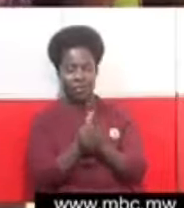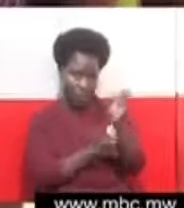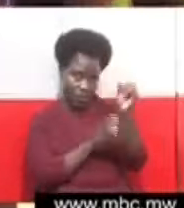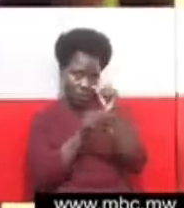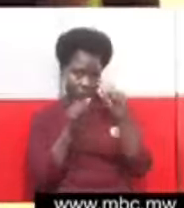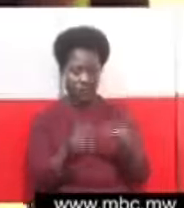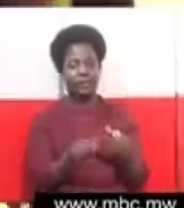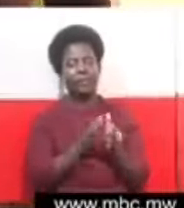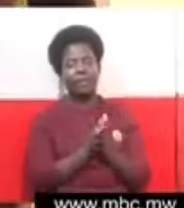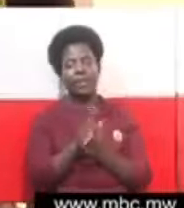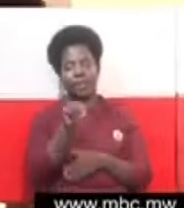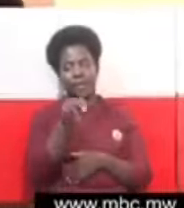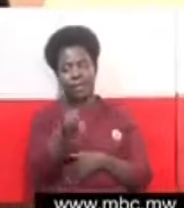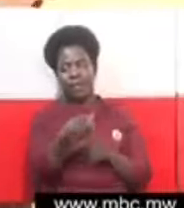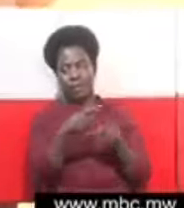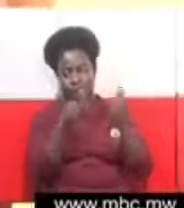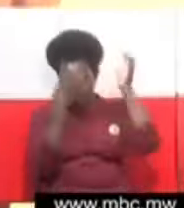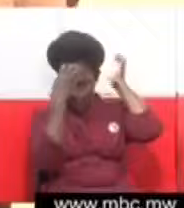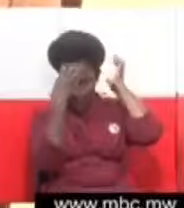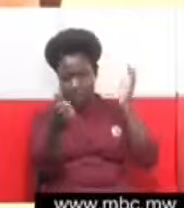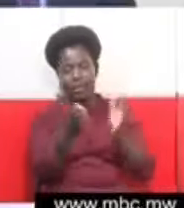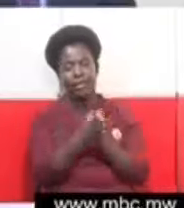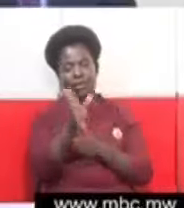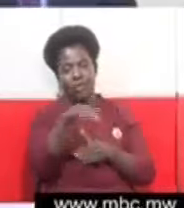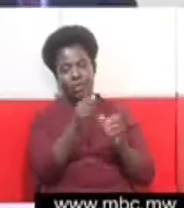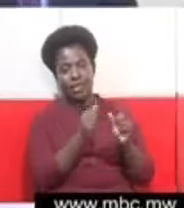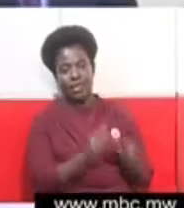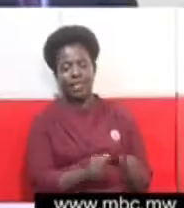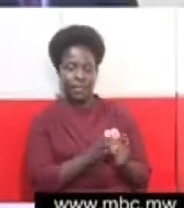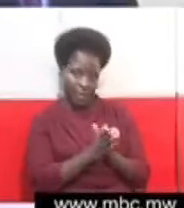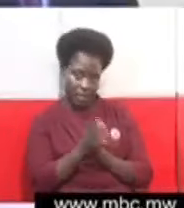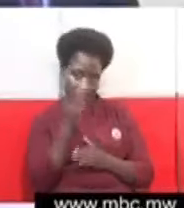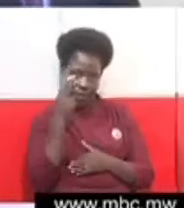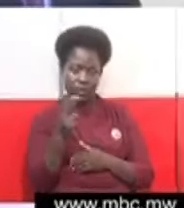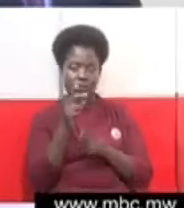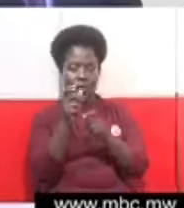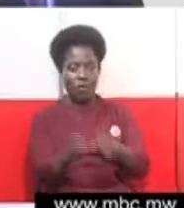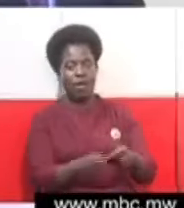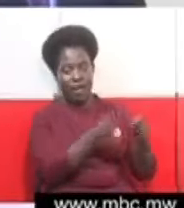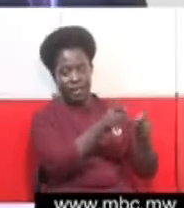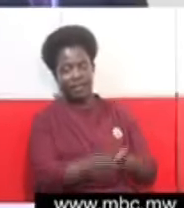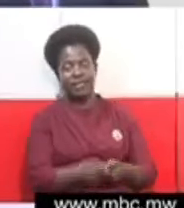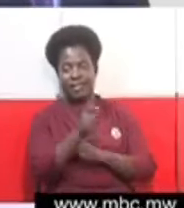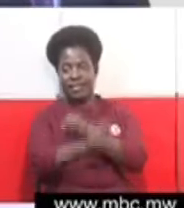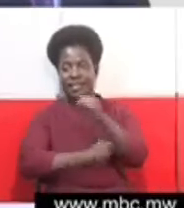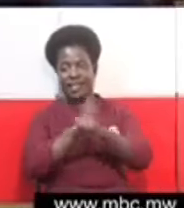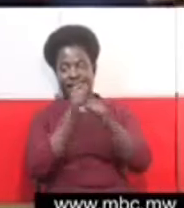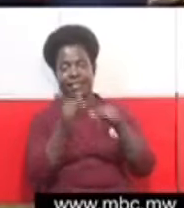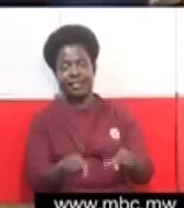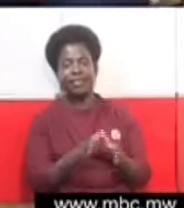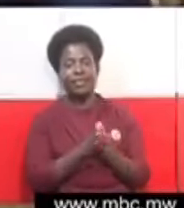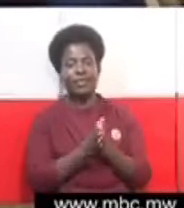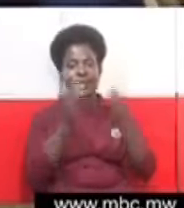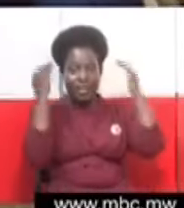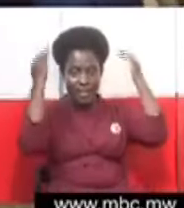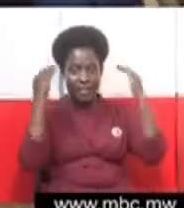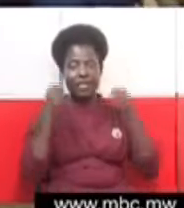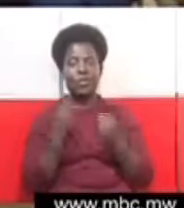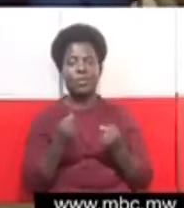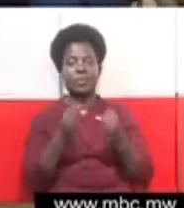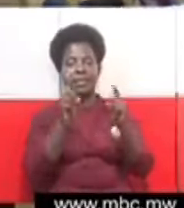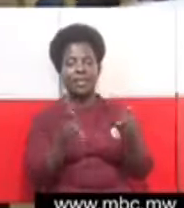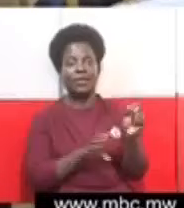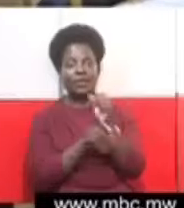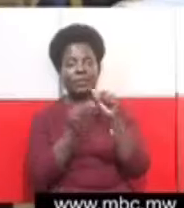lino aphungu komaso makansala zakhazikitsidwa pa 2 August chaka chino. Justice Ntalimanja walimbikitsa anthu mdziko muno